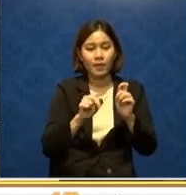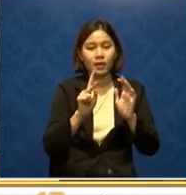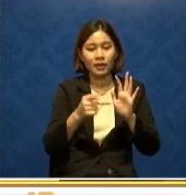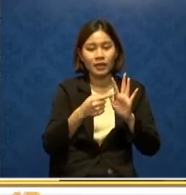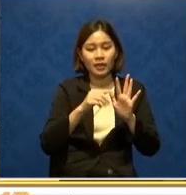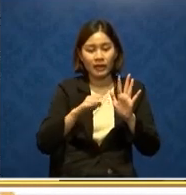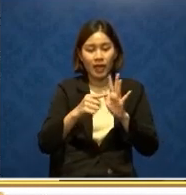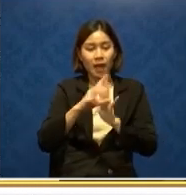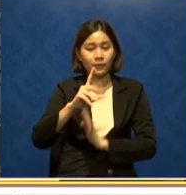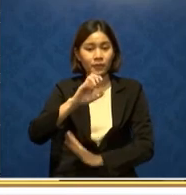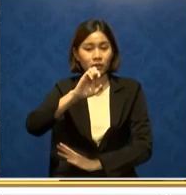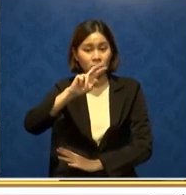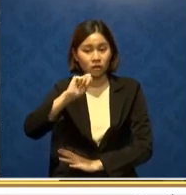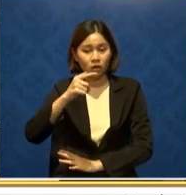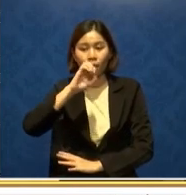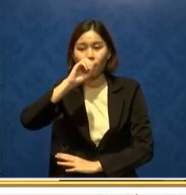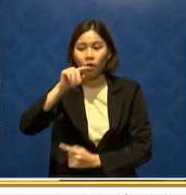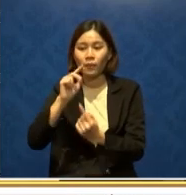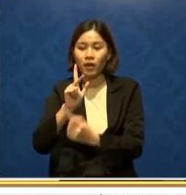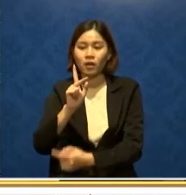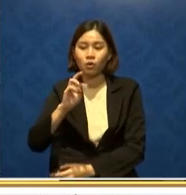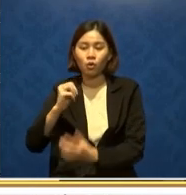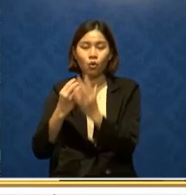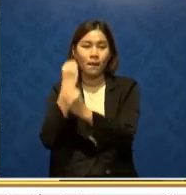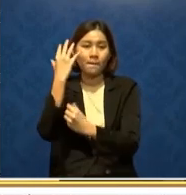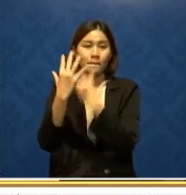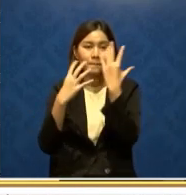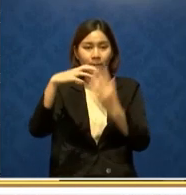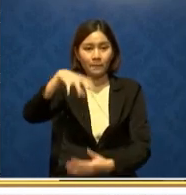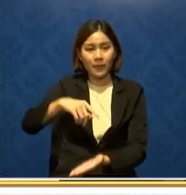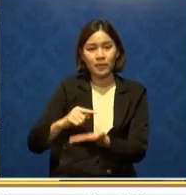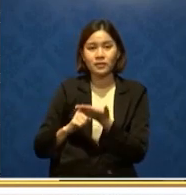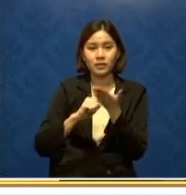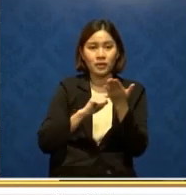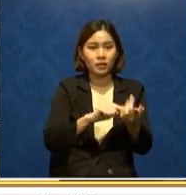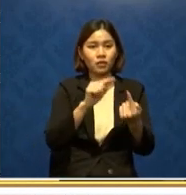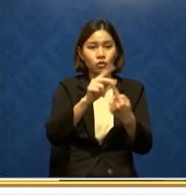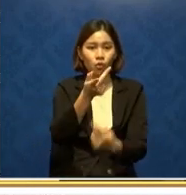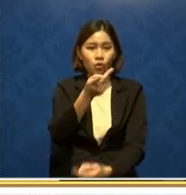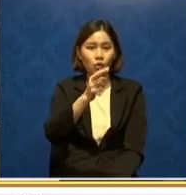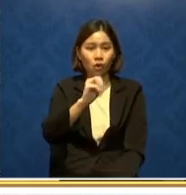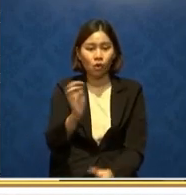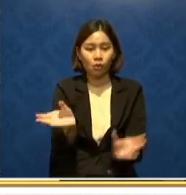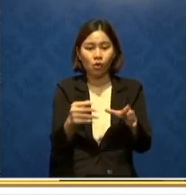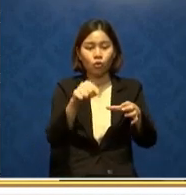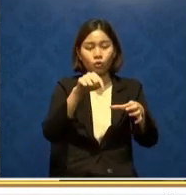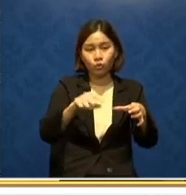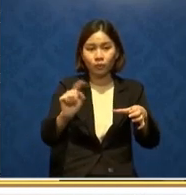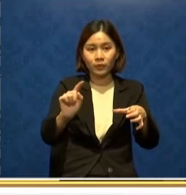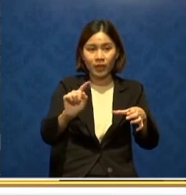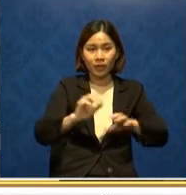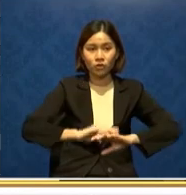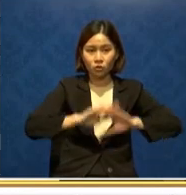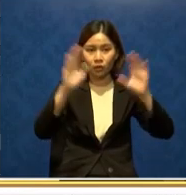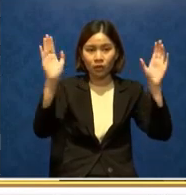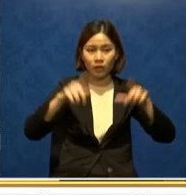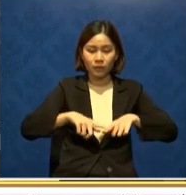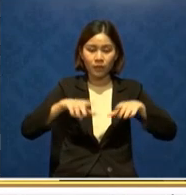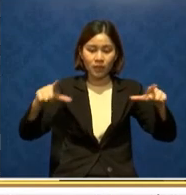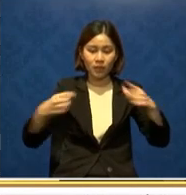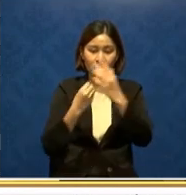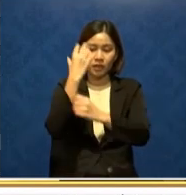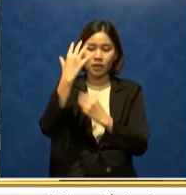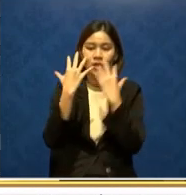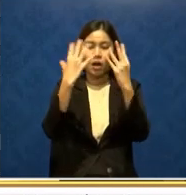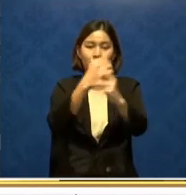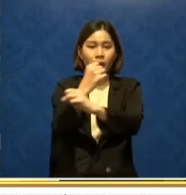ชิงได้แจ้งไปยังกรมป่าไม้เพื่อนำเรื่องเสนอต่อคณะรัฐมนตรีในการยกเลิกพื้นที่ป่าสง